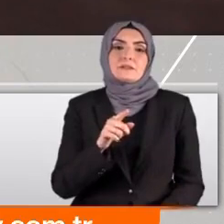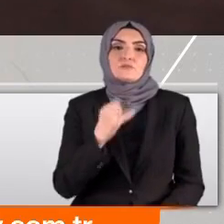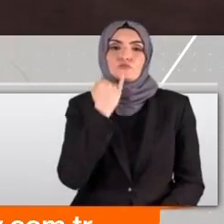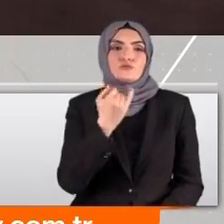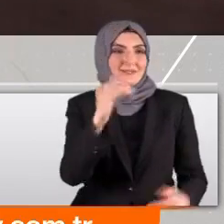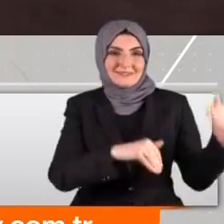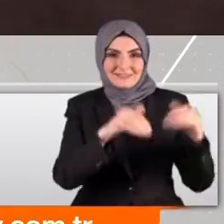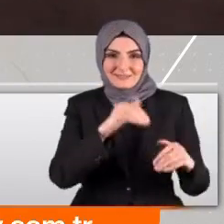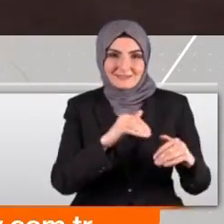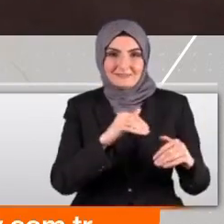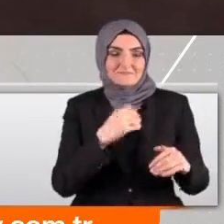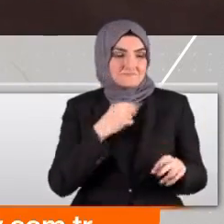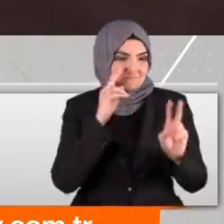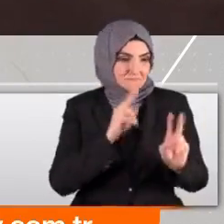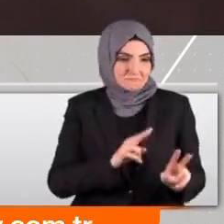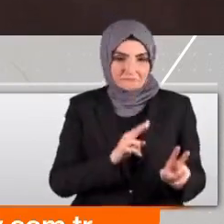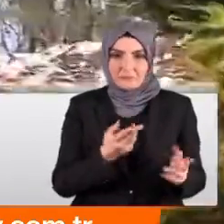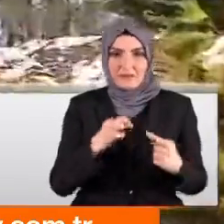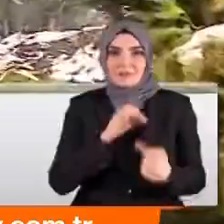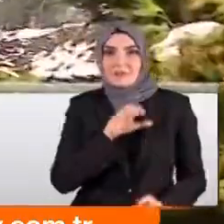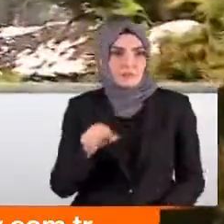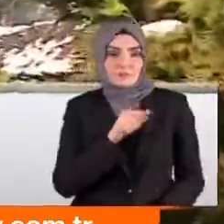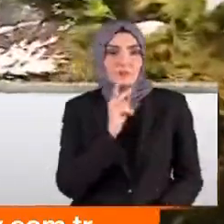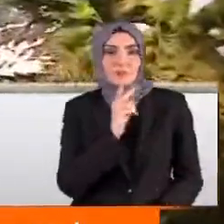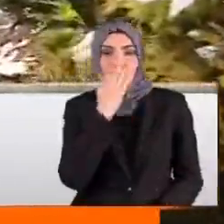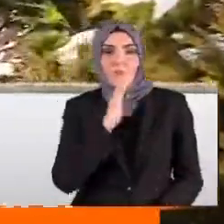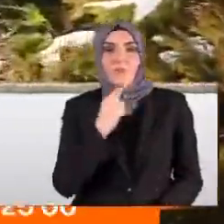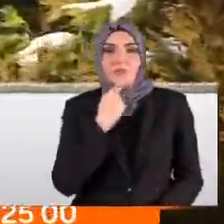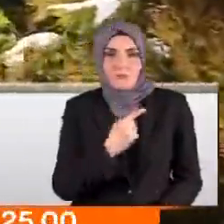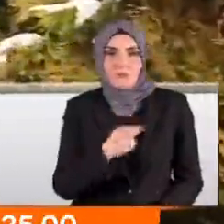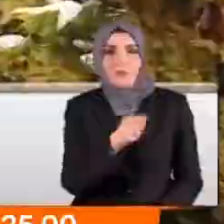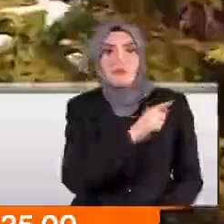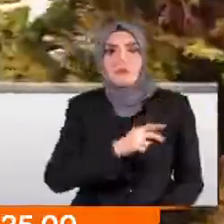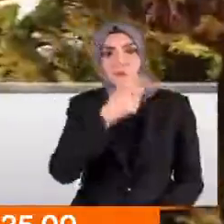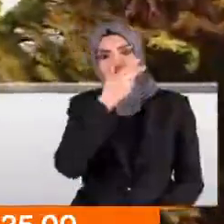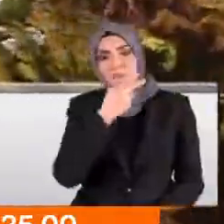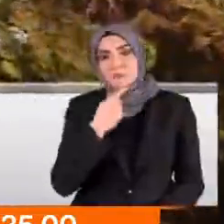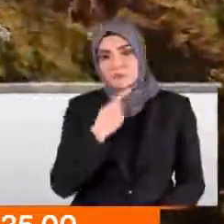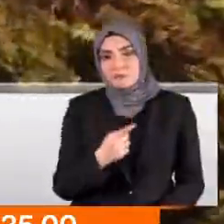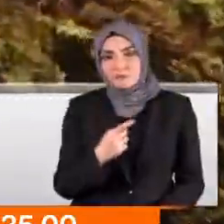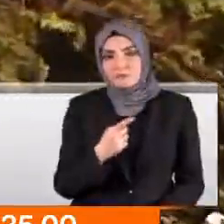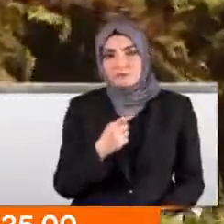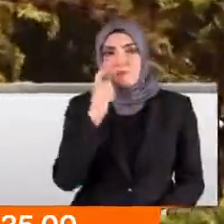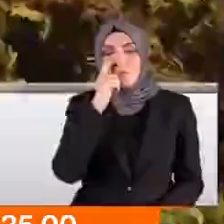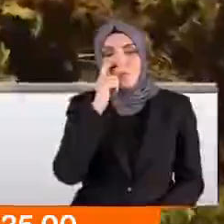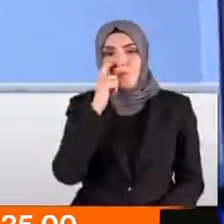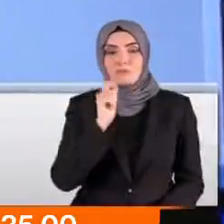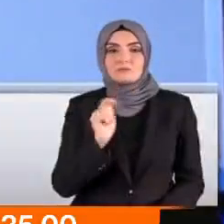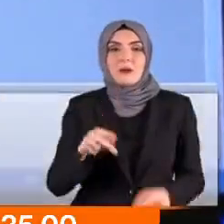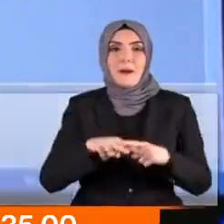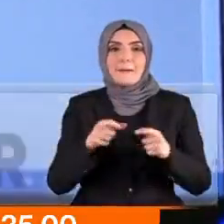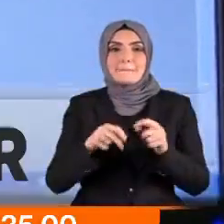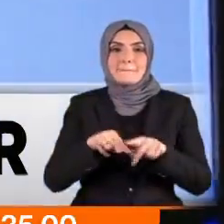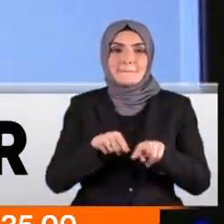bütün hayalleri, umutları... yerle bir. Bolu Abant'taki otel işletmecilerinin bir dolandırıcıyla başı dertte.